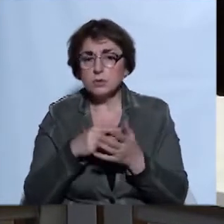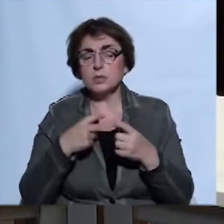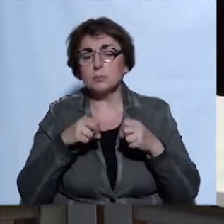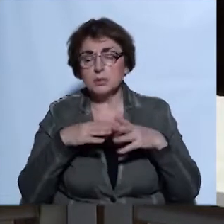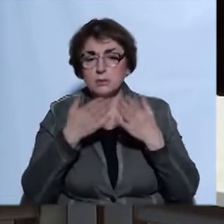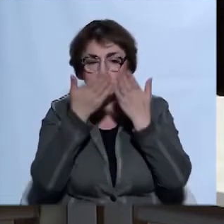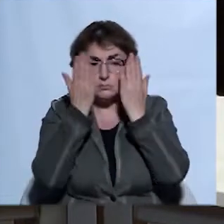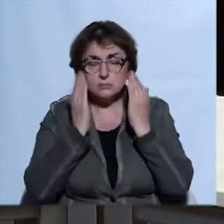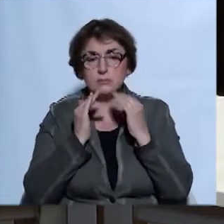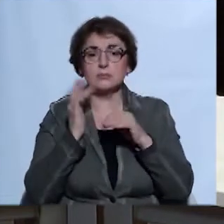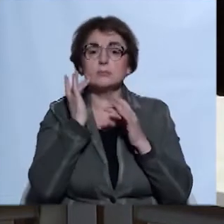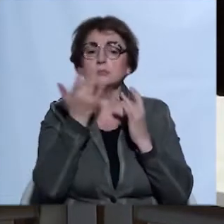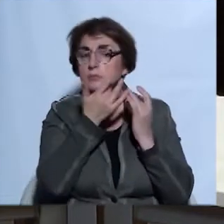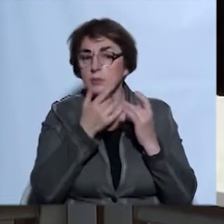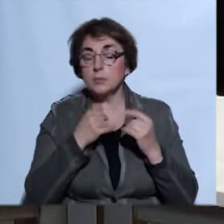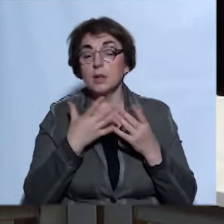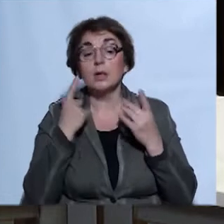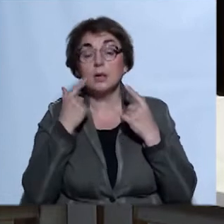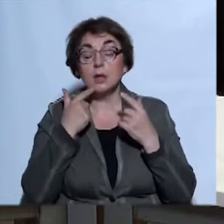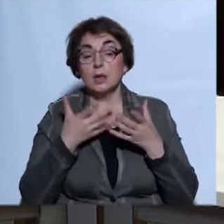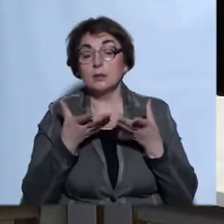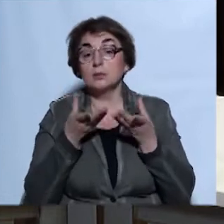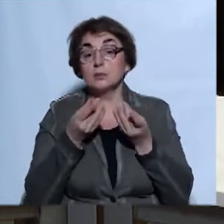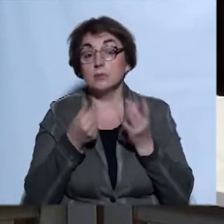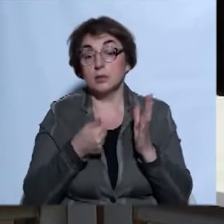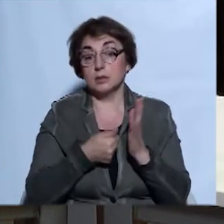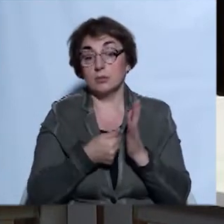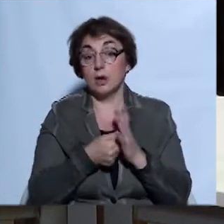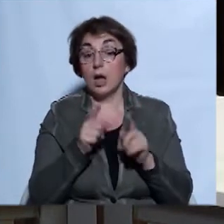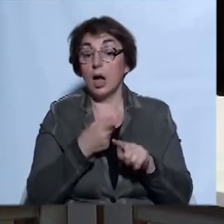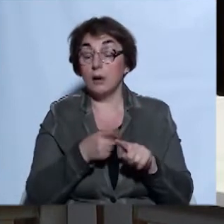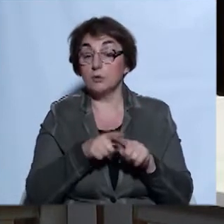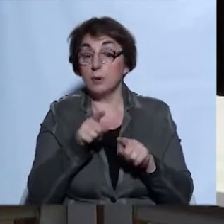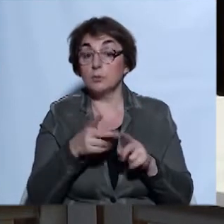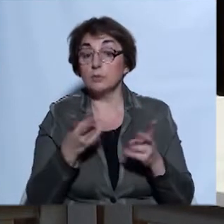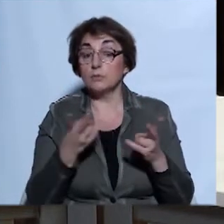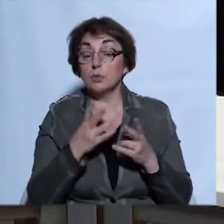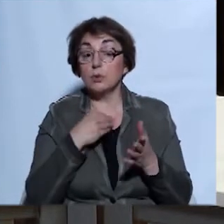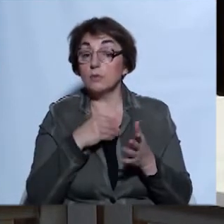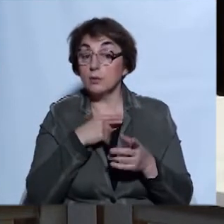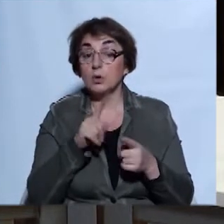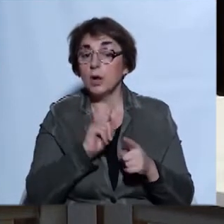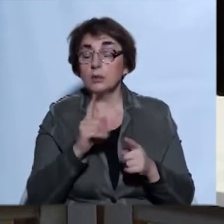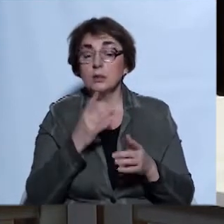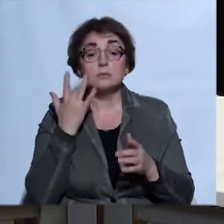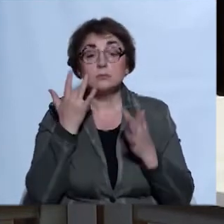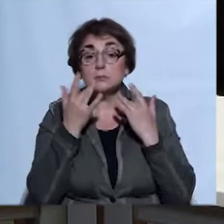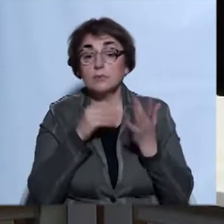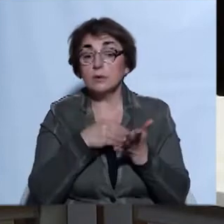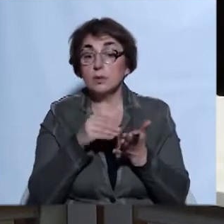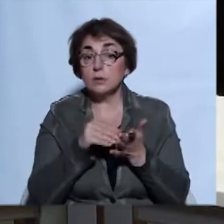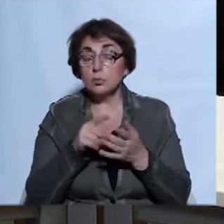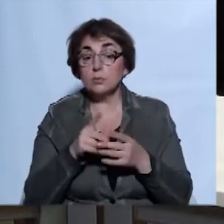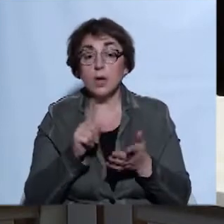ნიღბები, რომლებიც კანის დატენიანება შეუწყობს ხელს. Და ამისათვის, როდესაც ყიდულობთ ამა თუ იმ კოსმეტიკურ საშუალებას, აუცილებლად